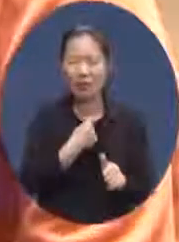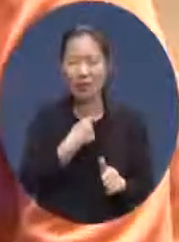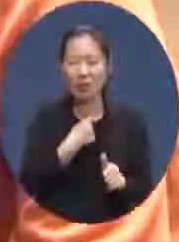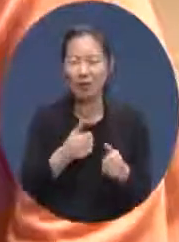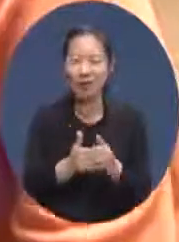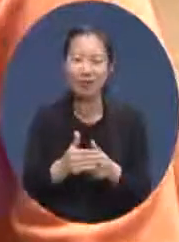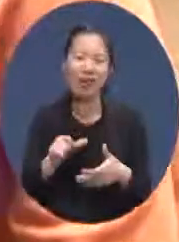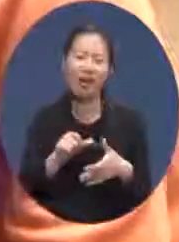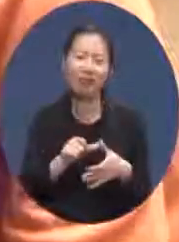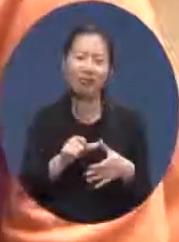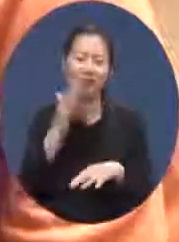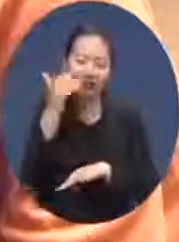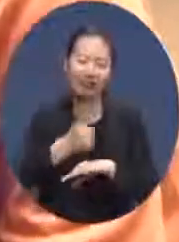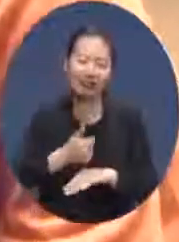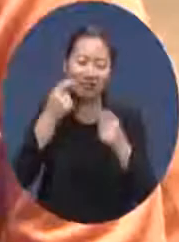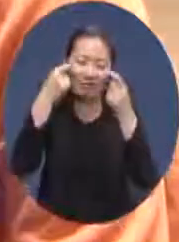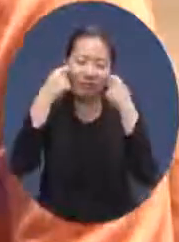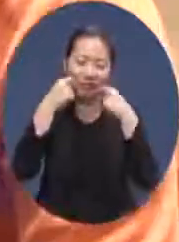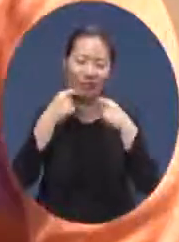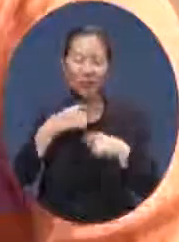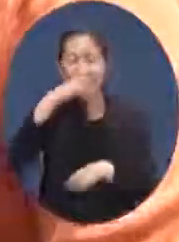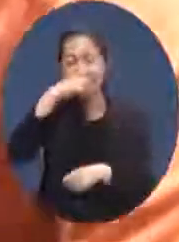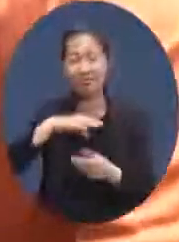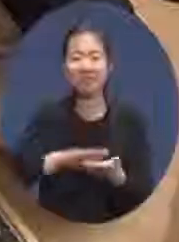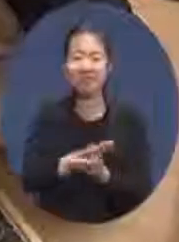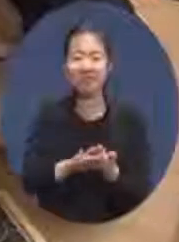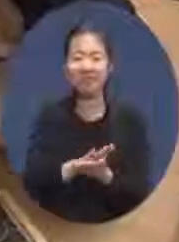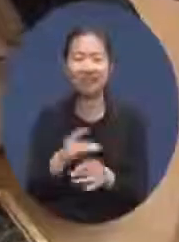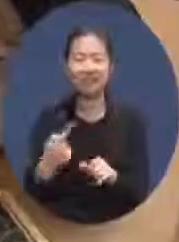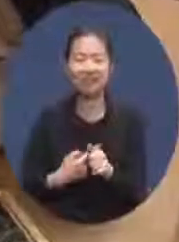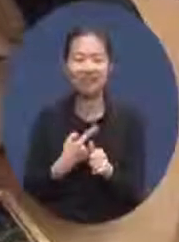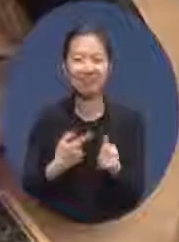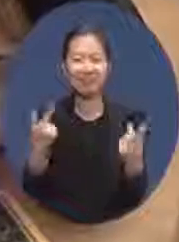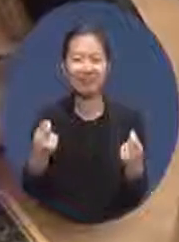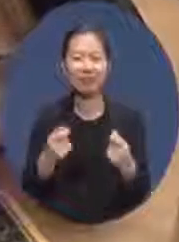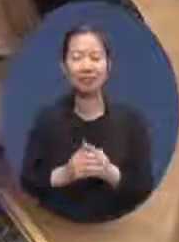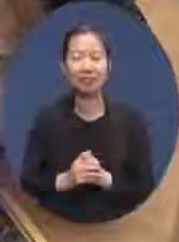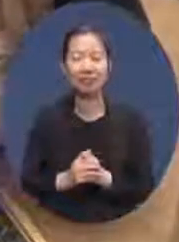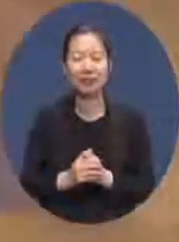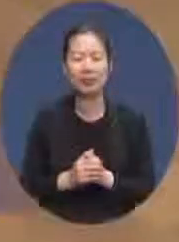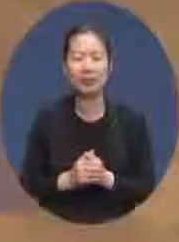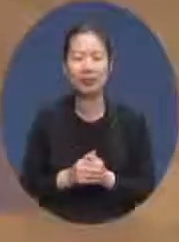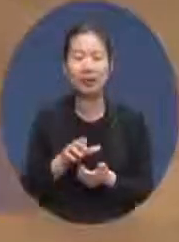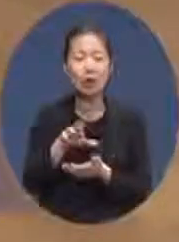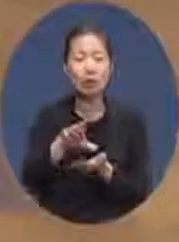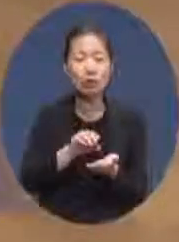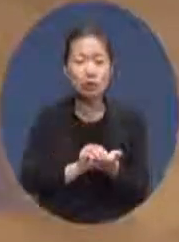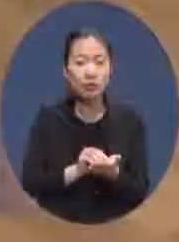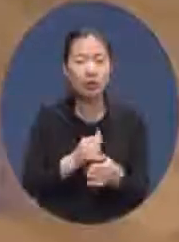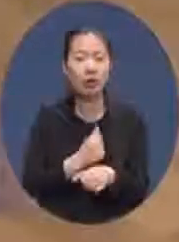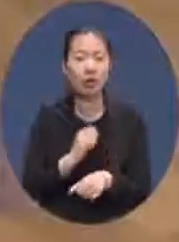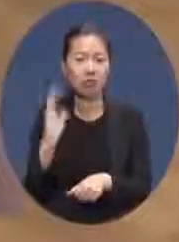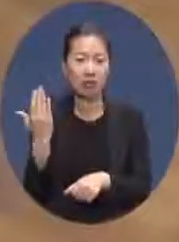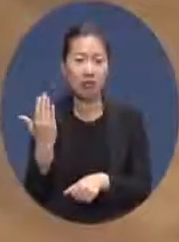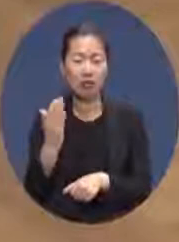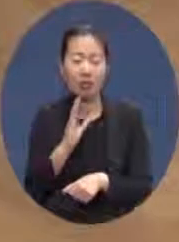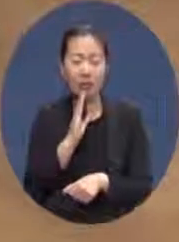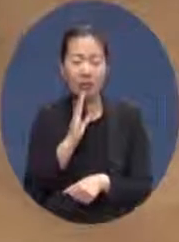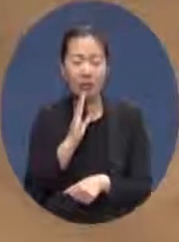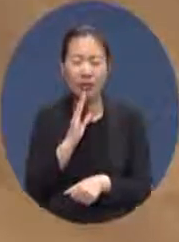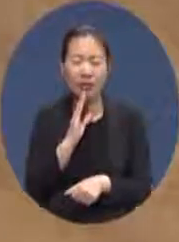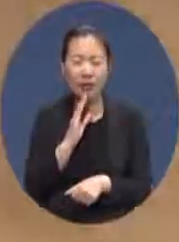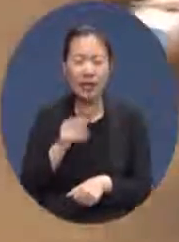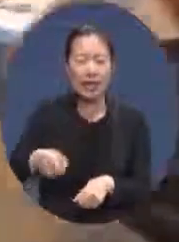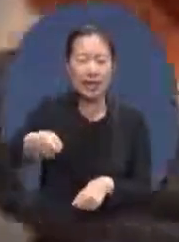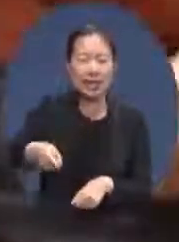그렇게 되는데 그러면서 도는 거죠. 너 유니폼 숙제 해야지. 오늘 안 했잖아, 그지? 책가방, 저기 책가방